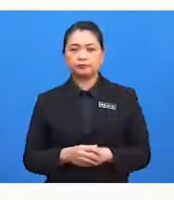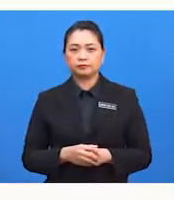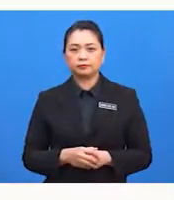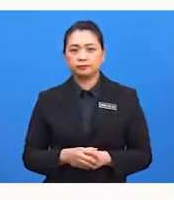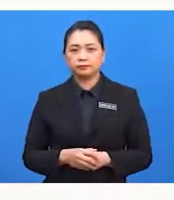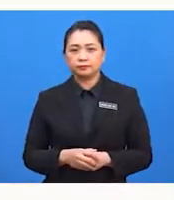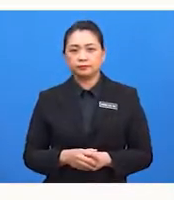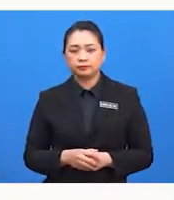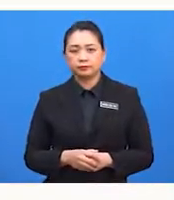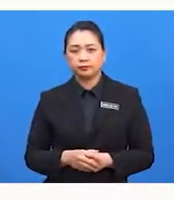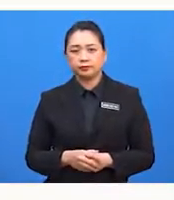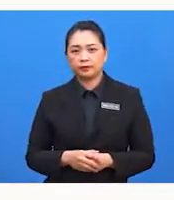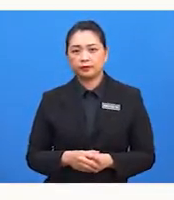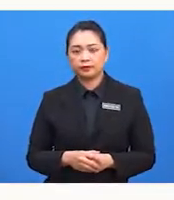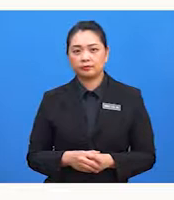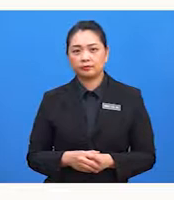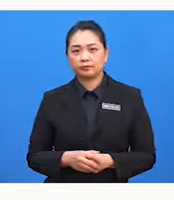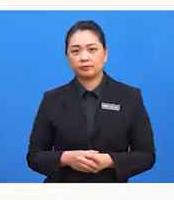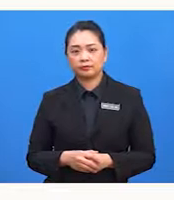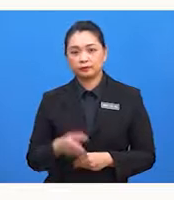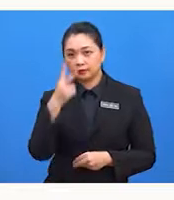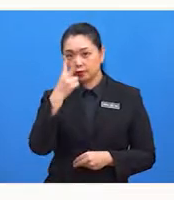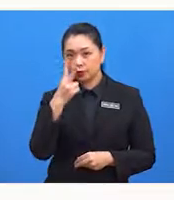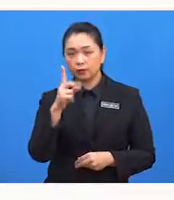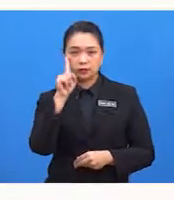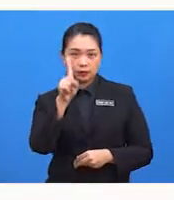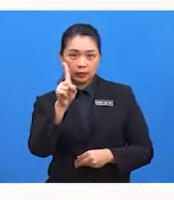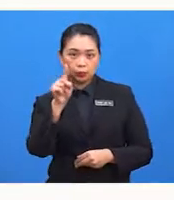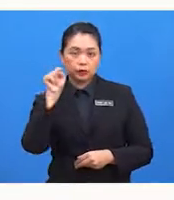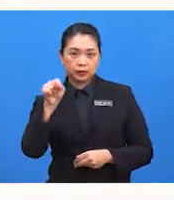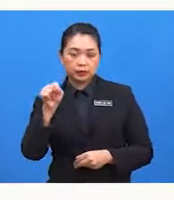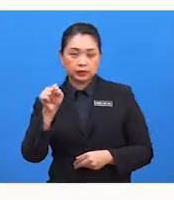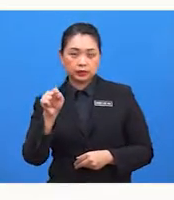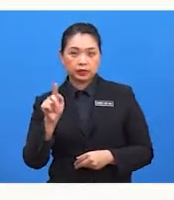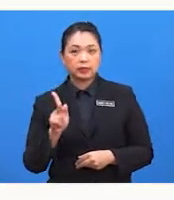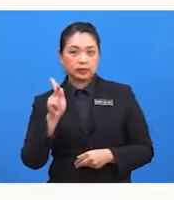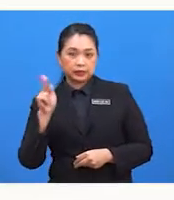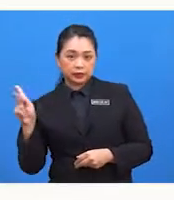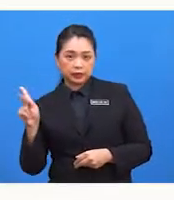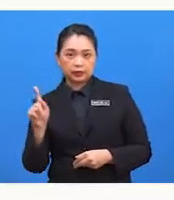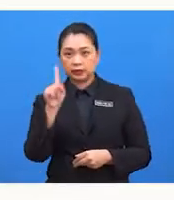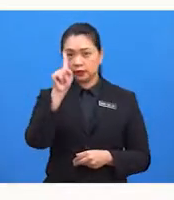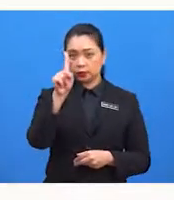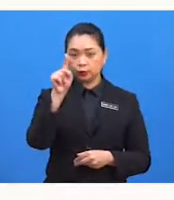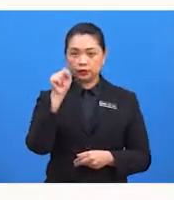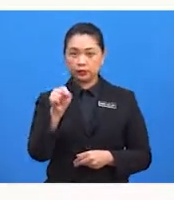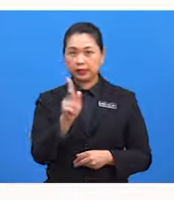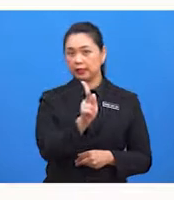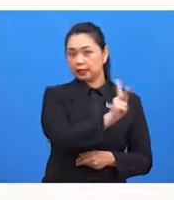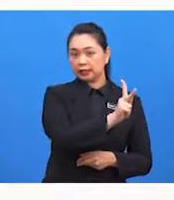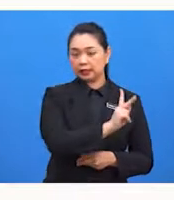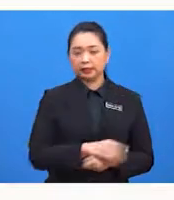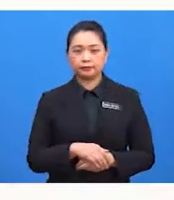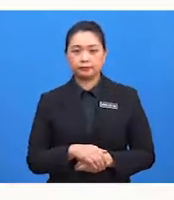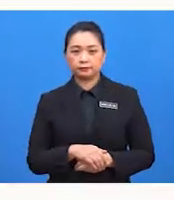Ia mempunyai dua titik di sebelah kanan dan di sebelah kiri lukisan.